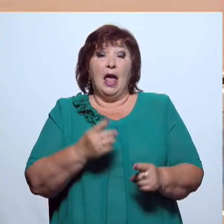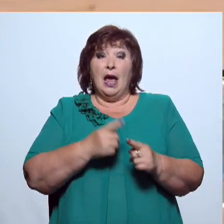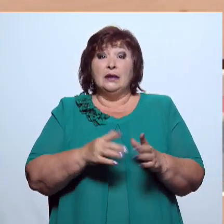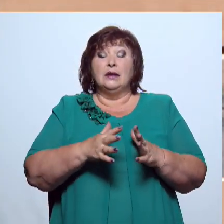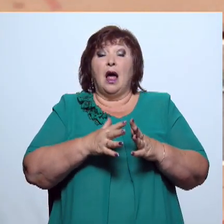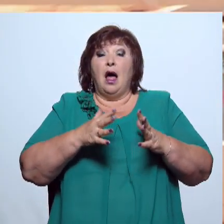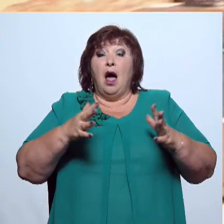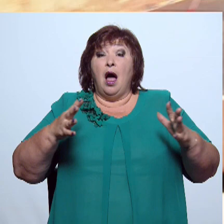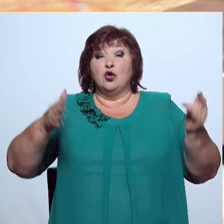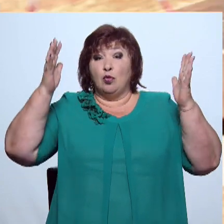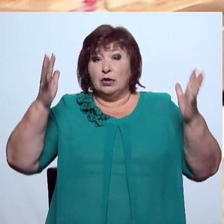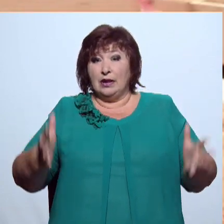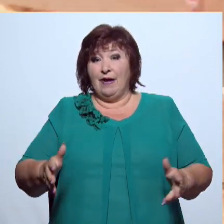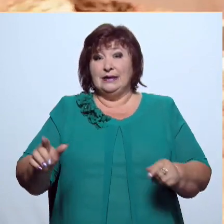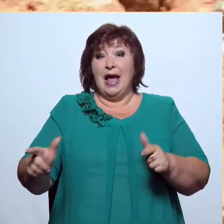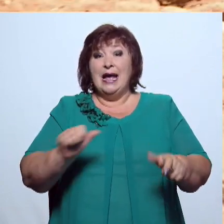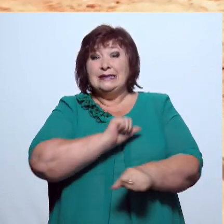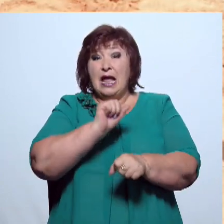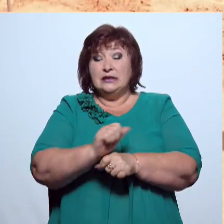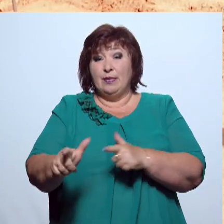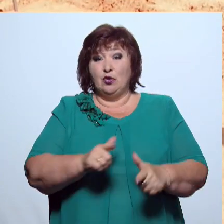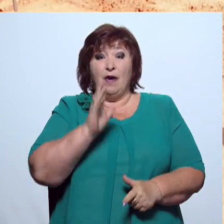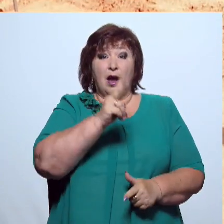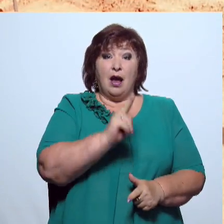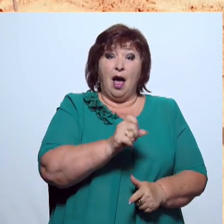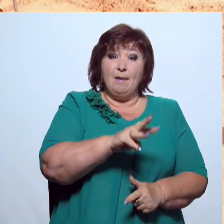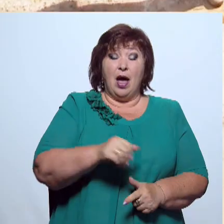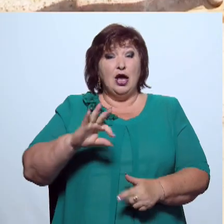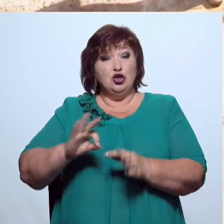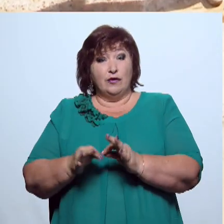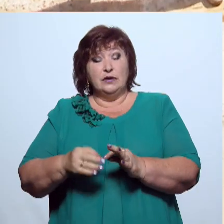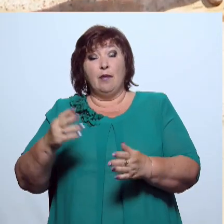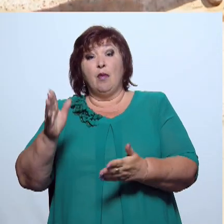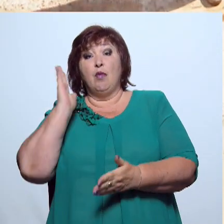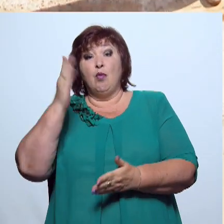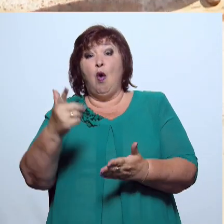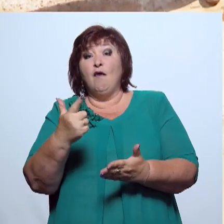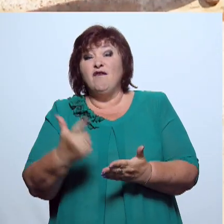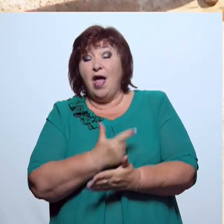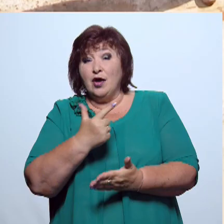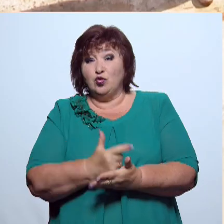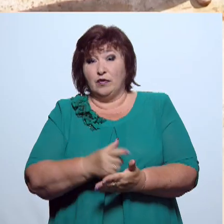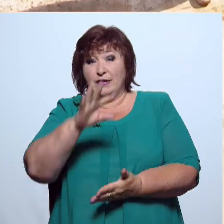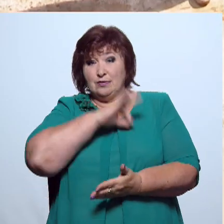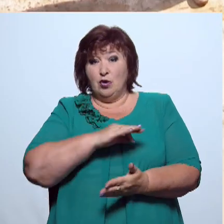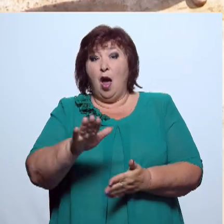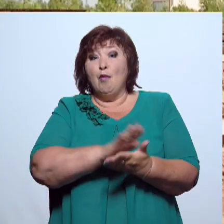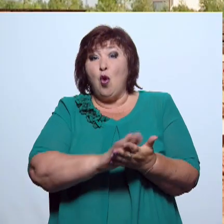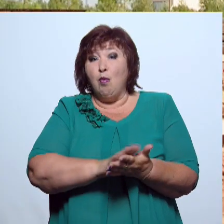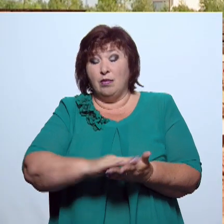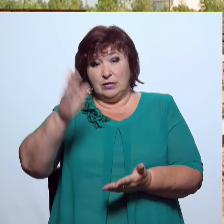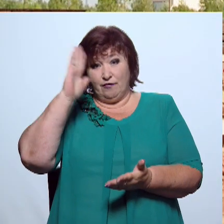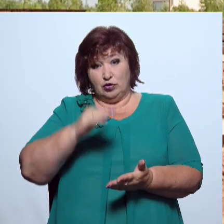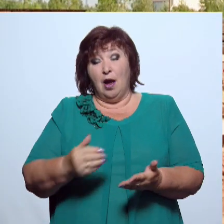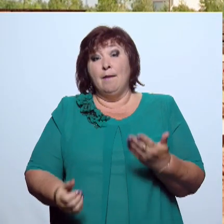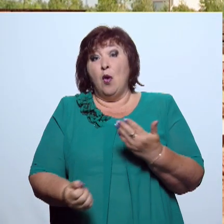Этот огромный котлован на станции подготовки воды Кама-Ижевск – будущее сооружение повторного использования промывных вод. По сути, здесь появятся